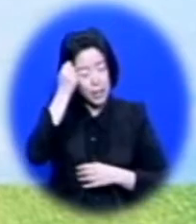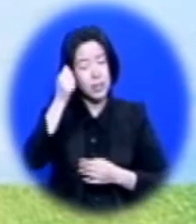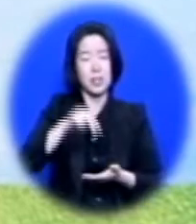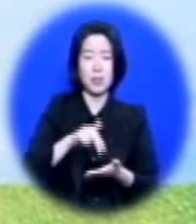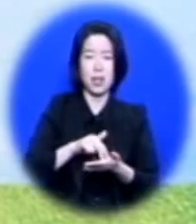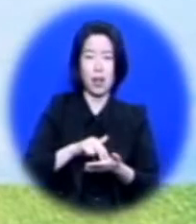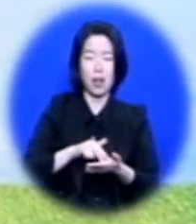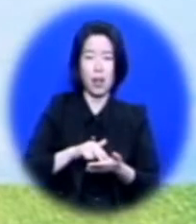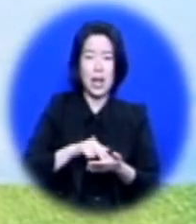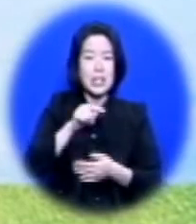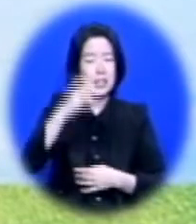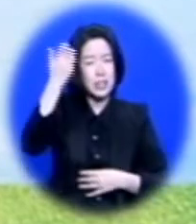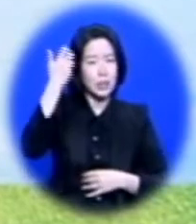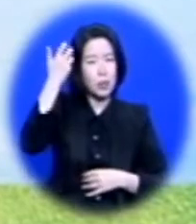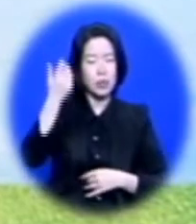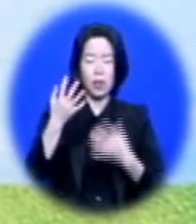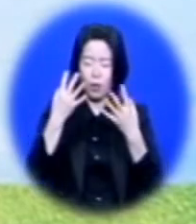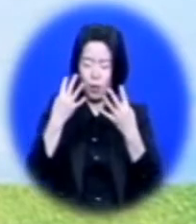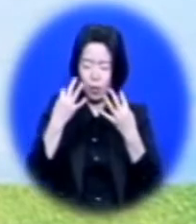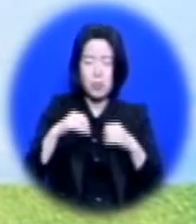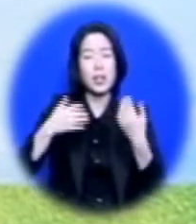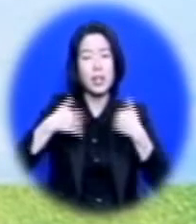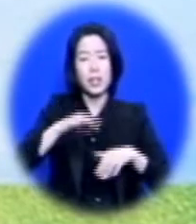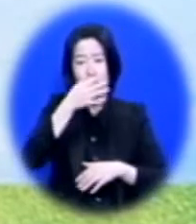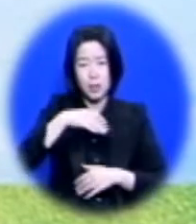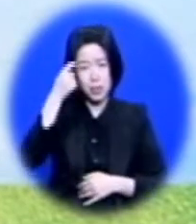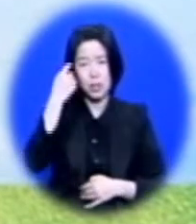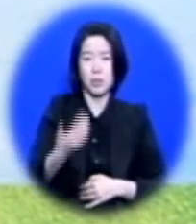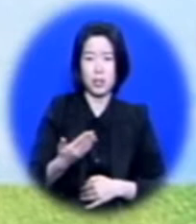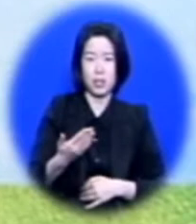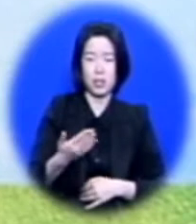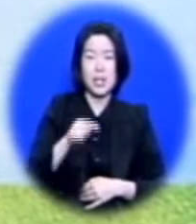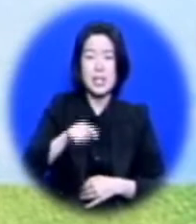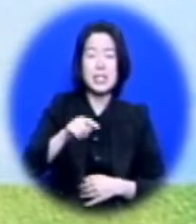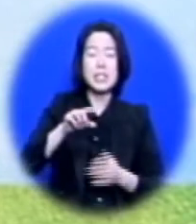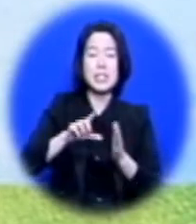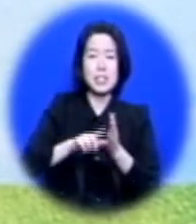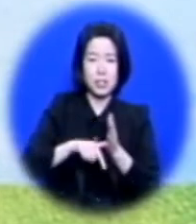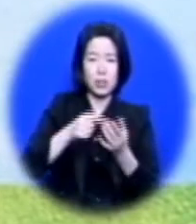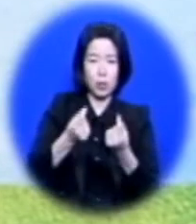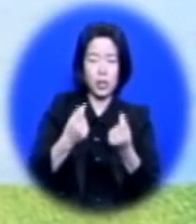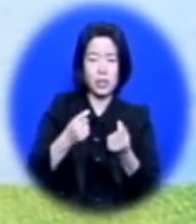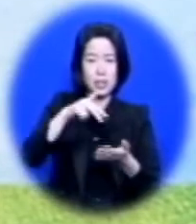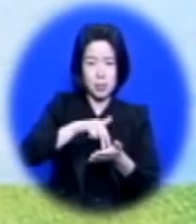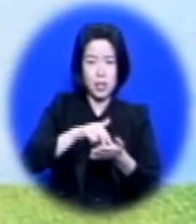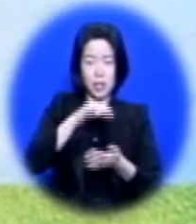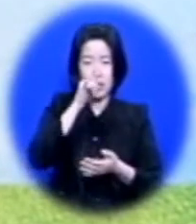그러니 그 영혼이 얼마나 공고할 이런 상태에 있는 분들이 혹시 계십니까